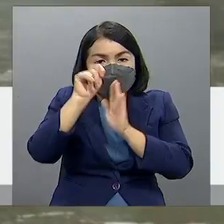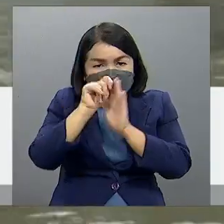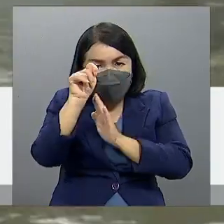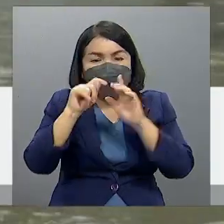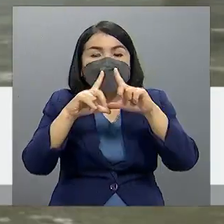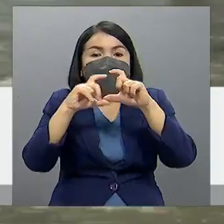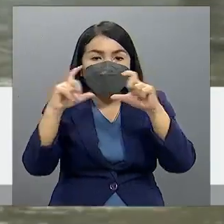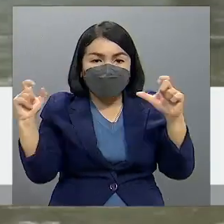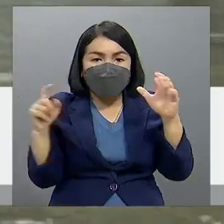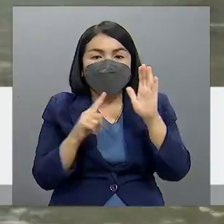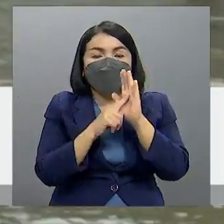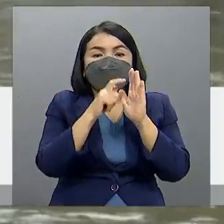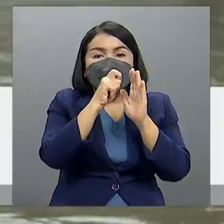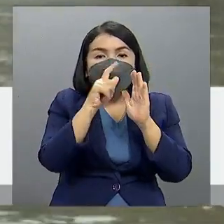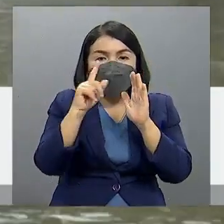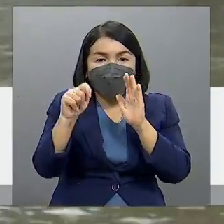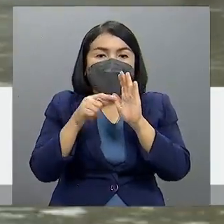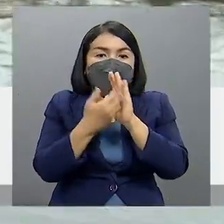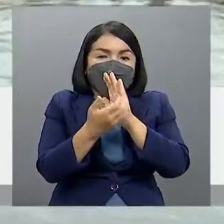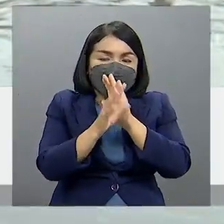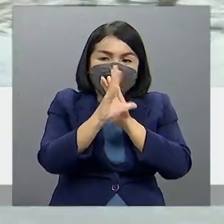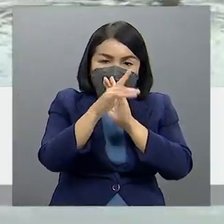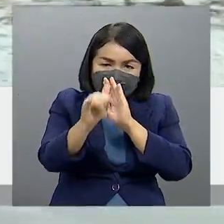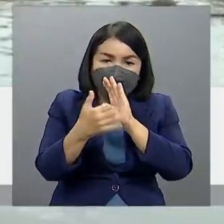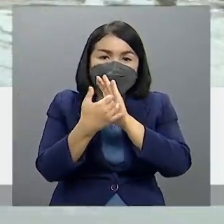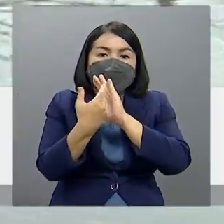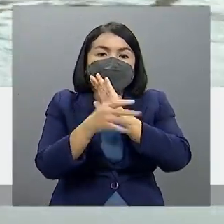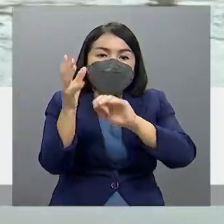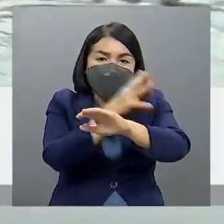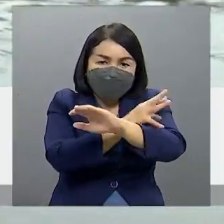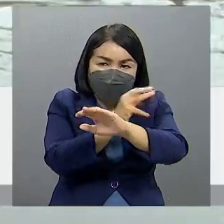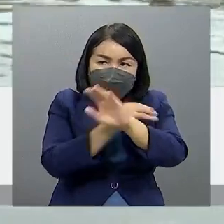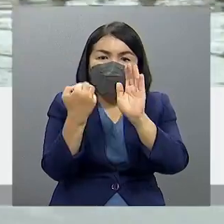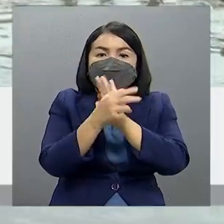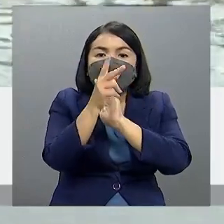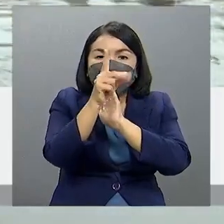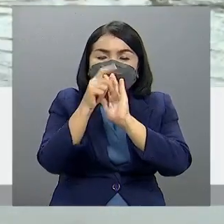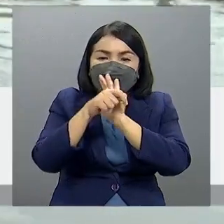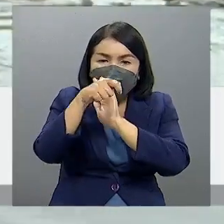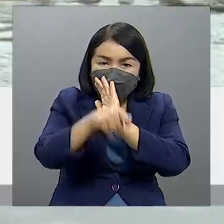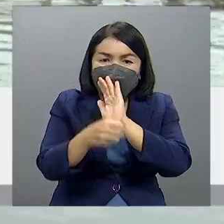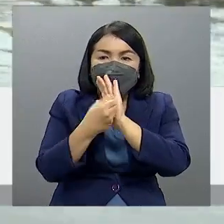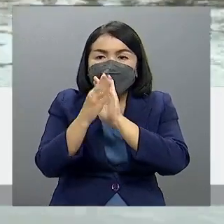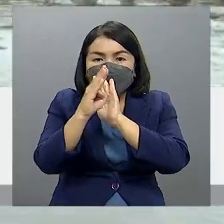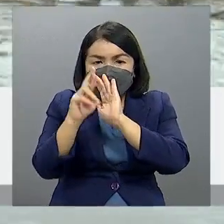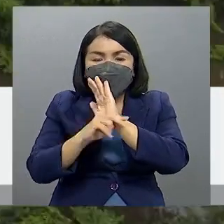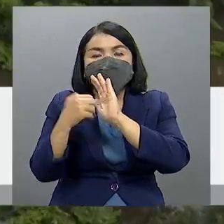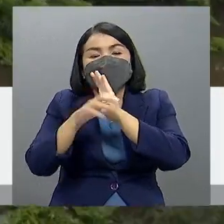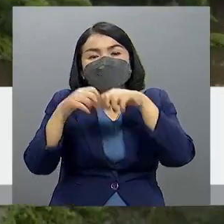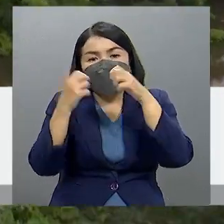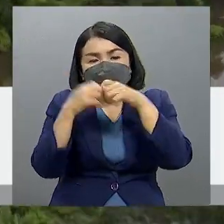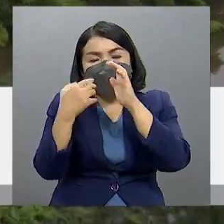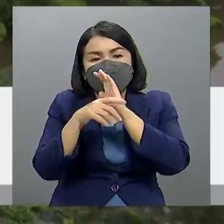ออกเฉียงเหนือในจังหวัดชัยภูมิมหาสารคามขอนแก่นนครราชสีมาบุรีรัมย์สุรินทร์ศรีสะเกษอุบลราชธ